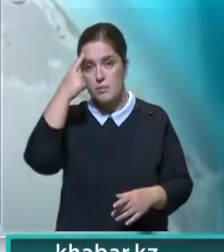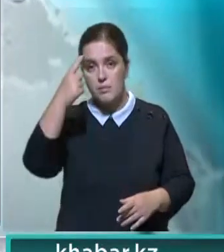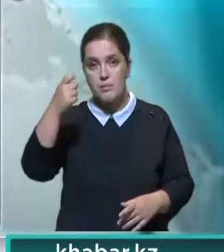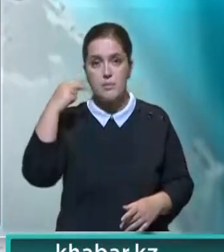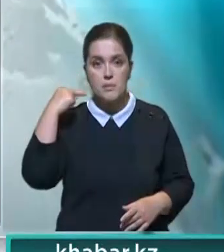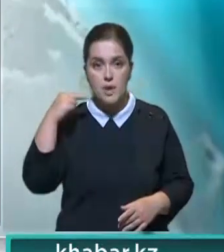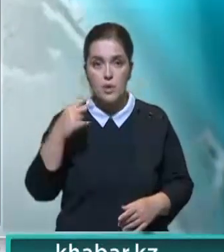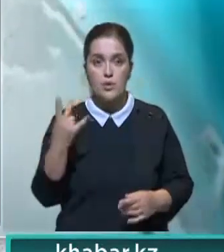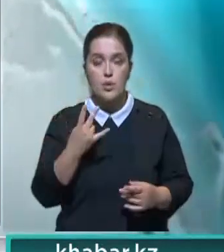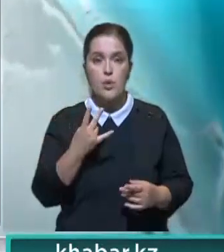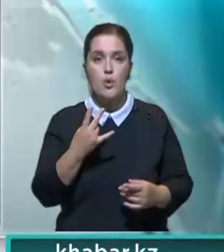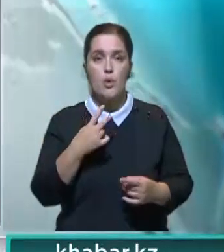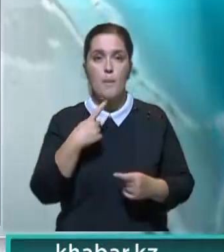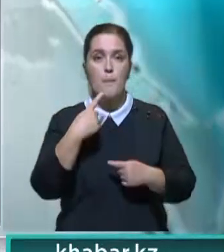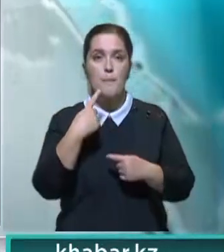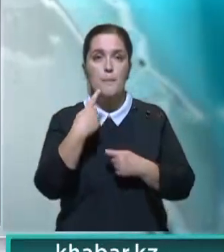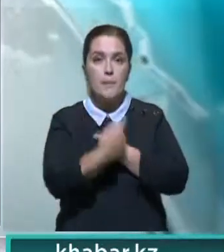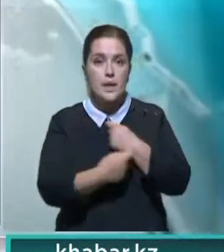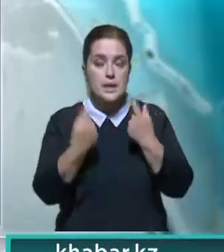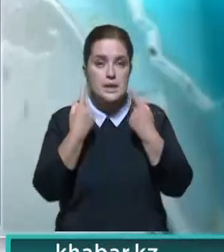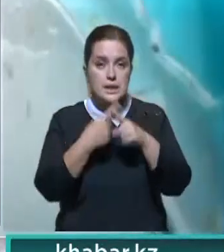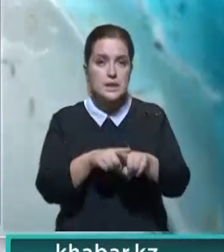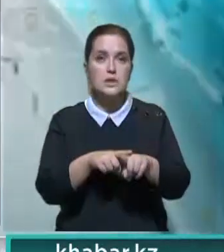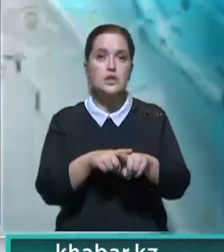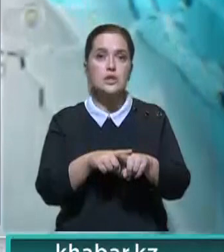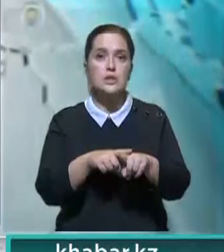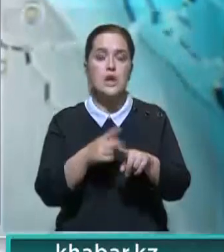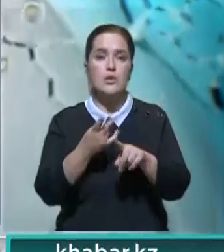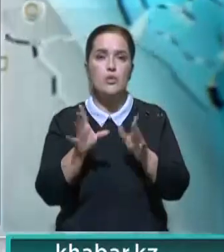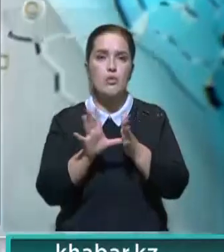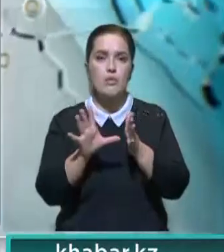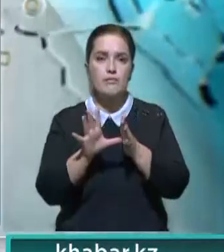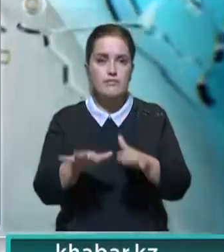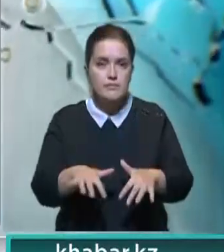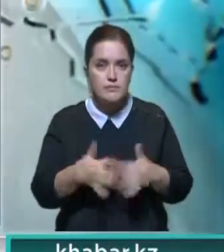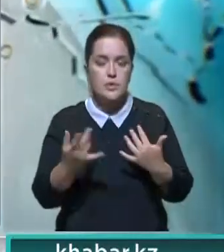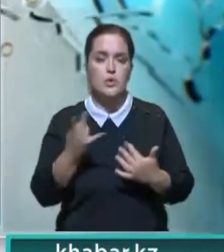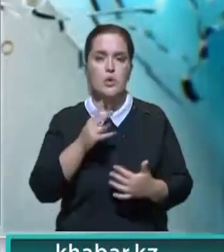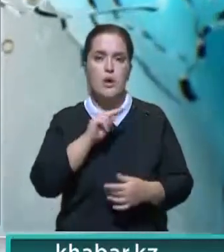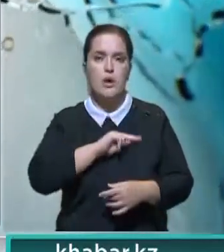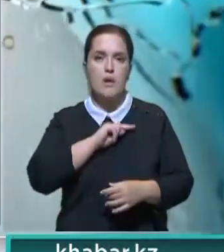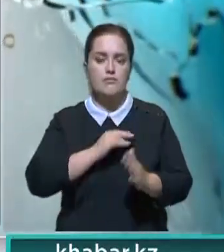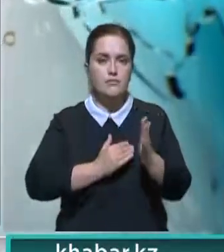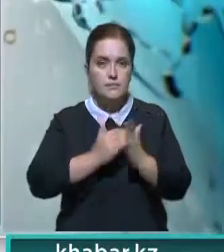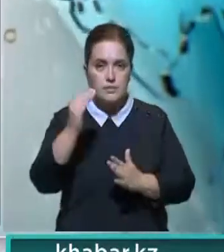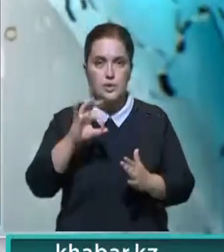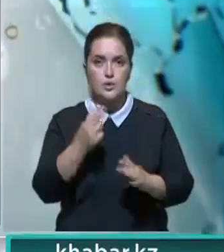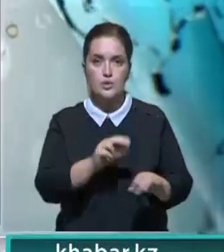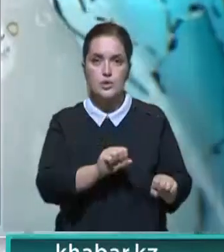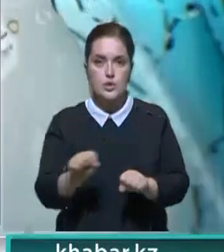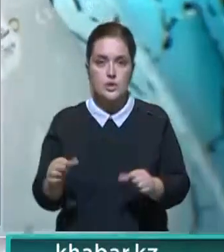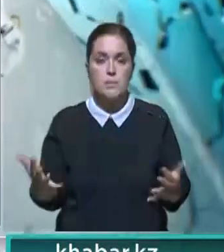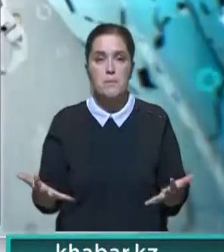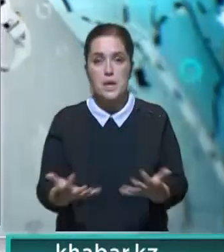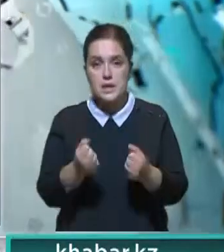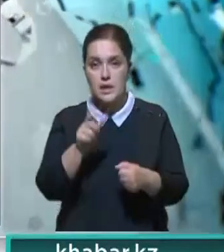проинформировал президента об укреплении материально-технической базы, цифровизации, повышении кадрового потенциала и уровня социальной защиты